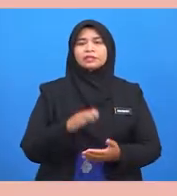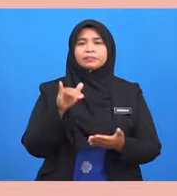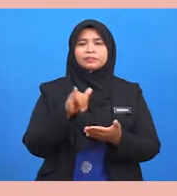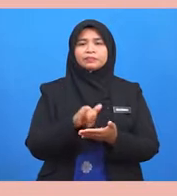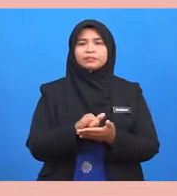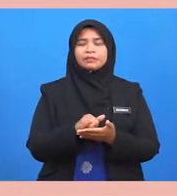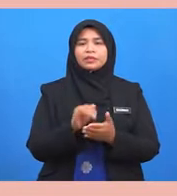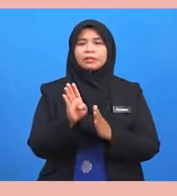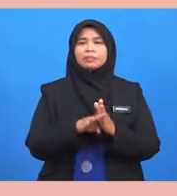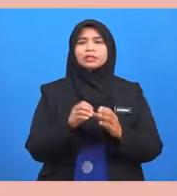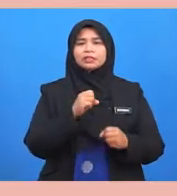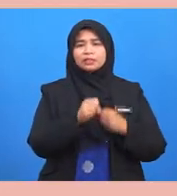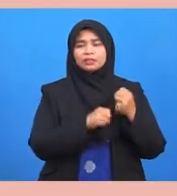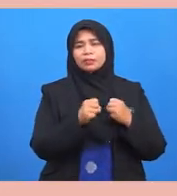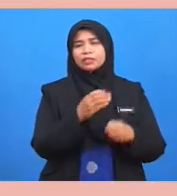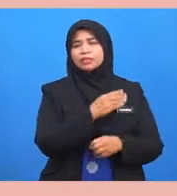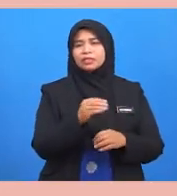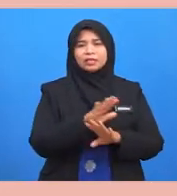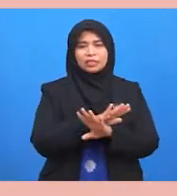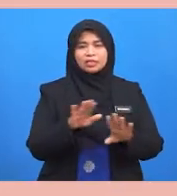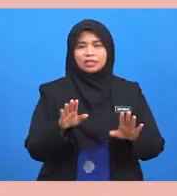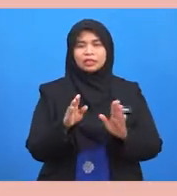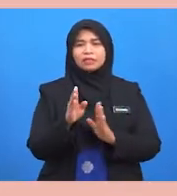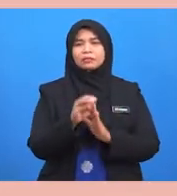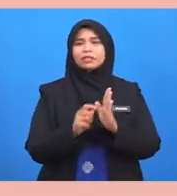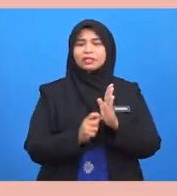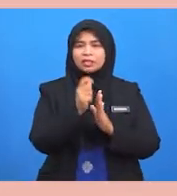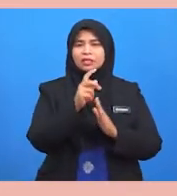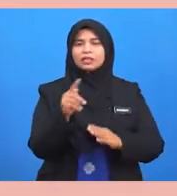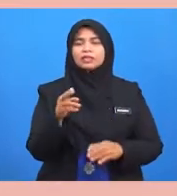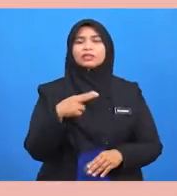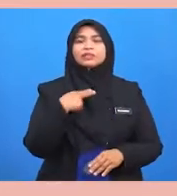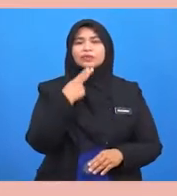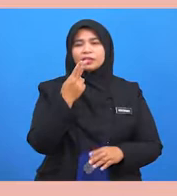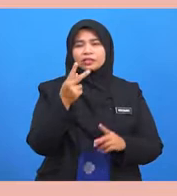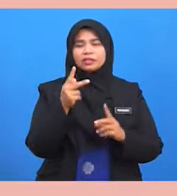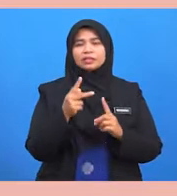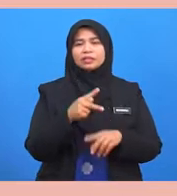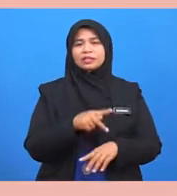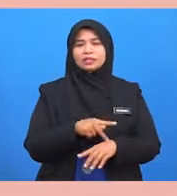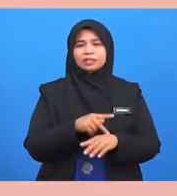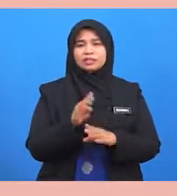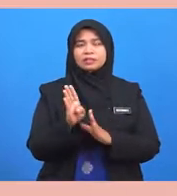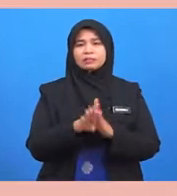iaitu bersopan dan tidak meninggikan suara ketika berbicara.